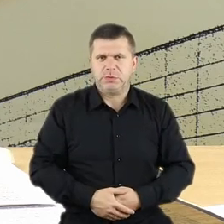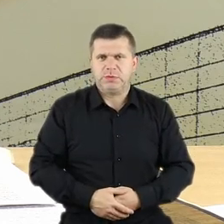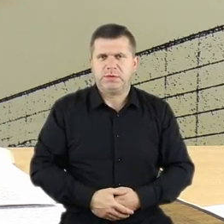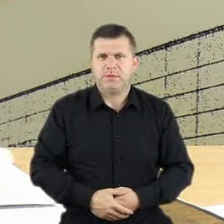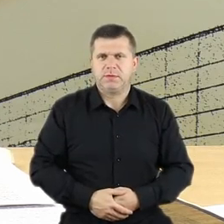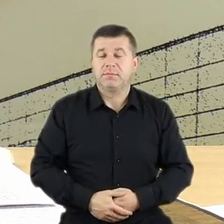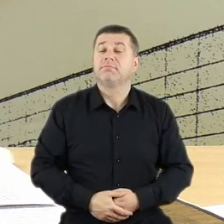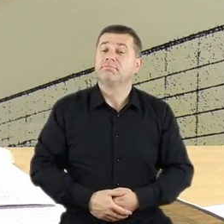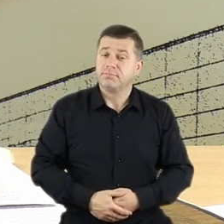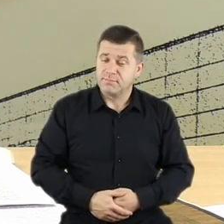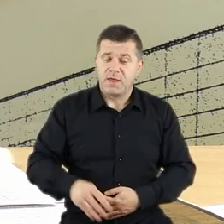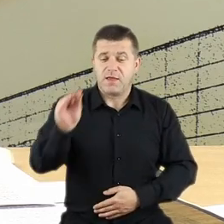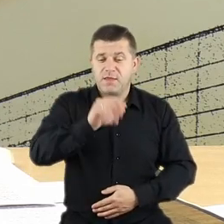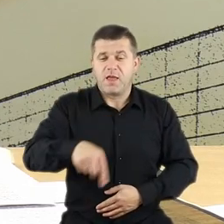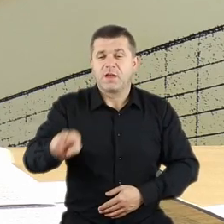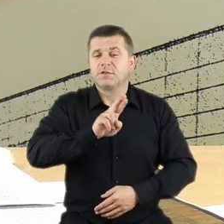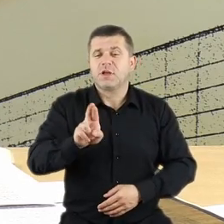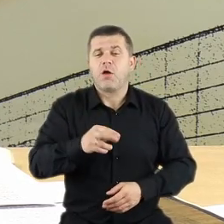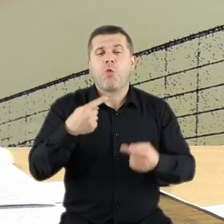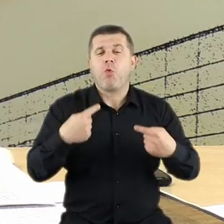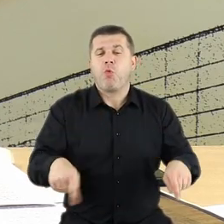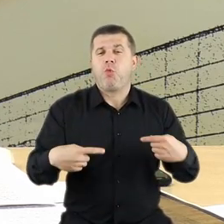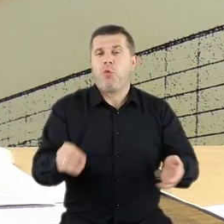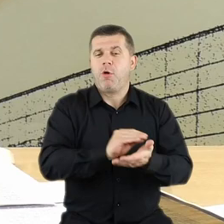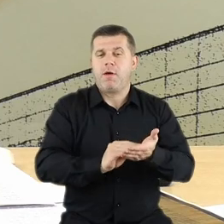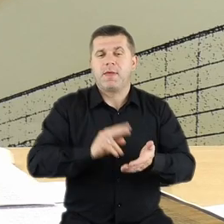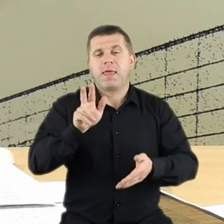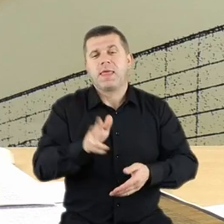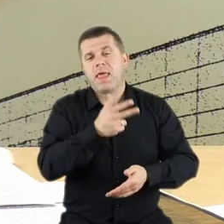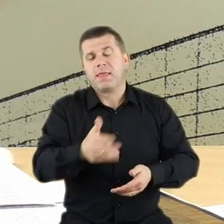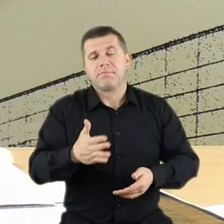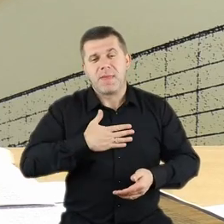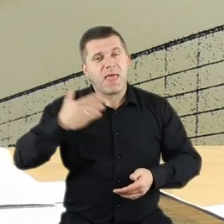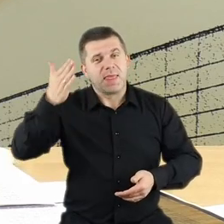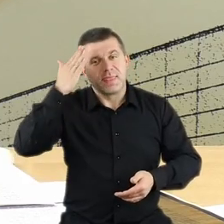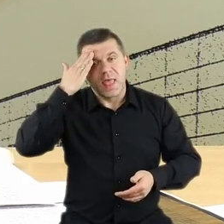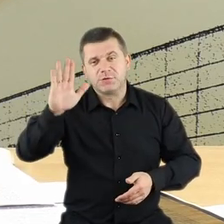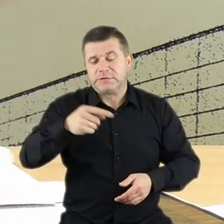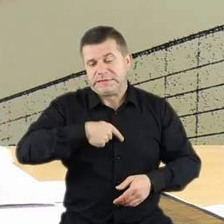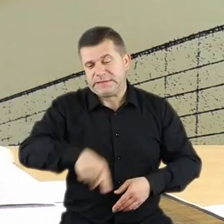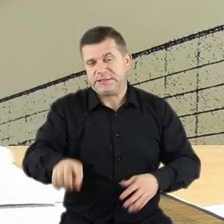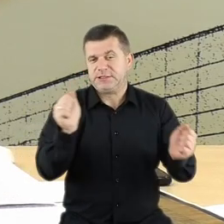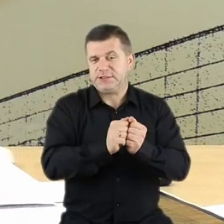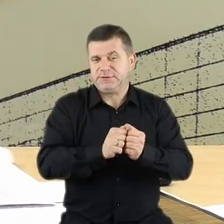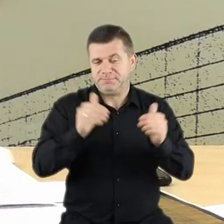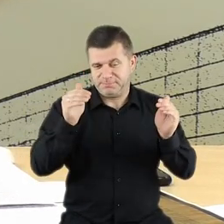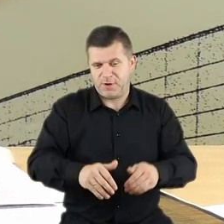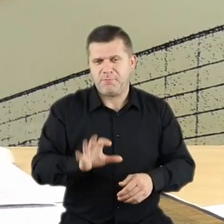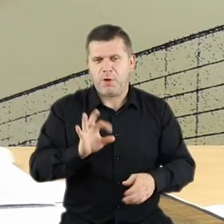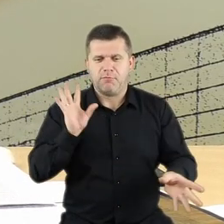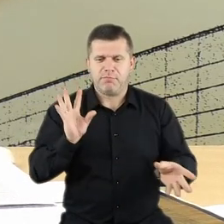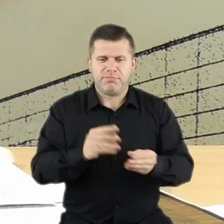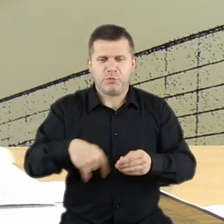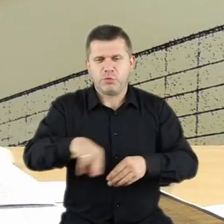no Ale jeszcze o tych rzeczach nie opisałam kiedy mam nadzieję że w tą zimę Bo już mi się pokończyły te